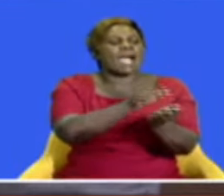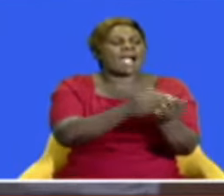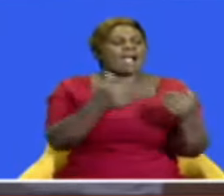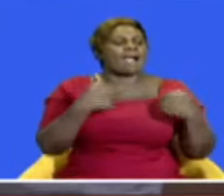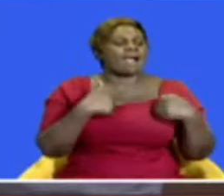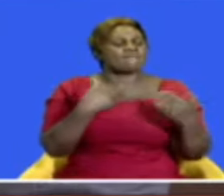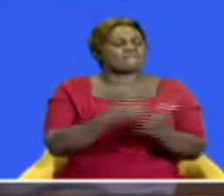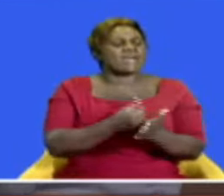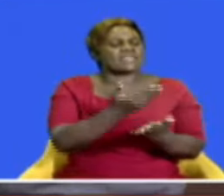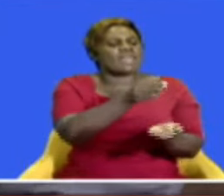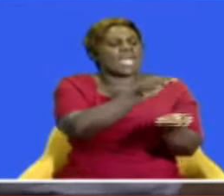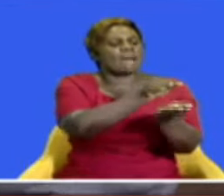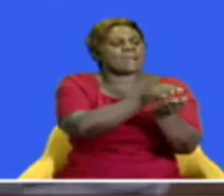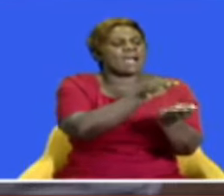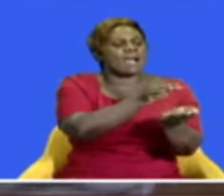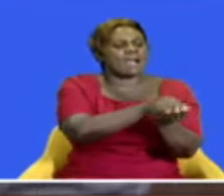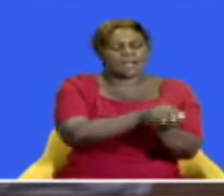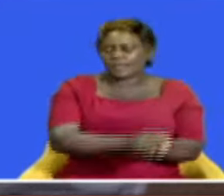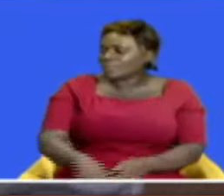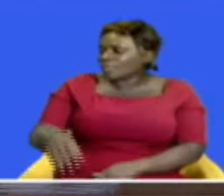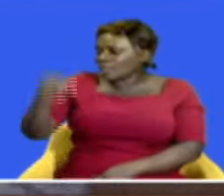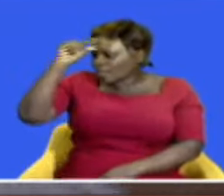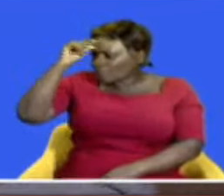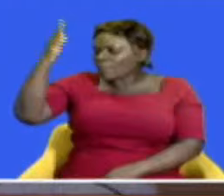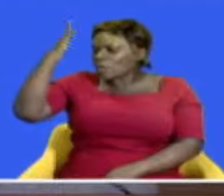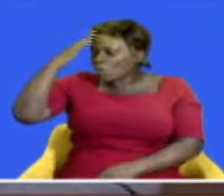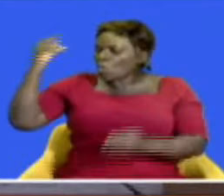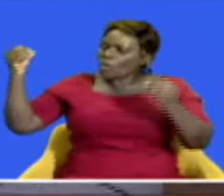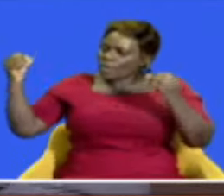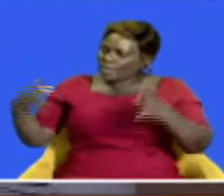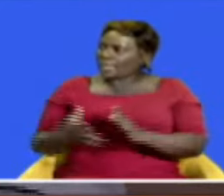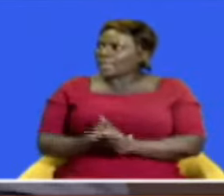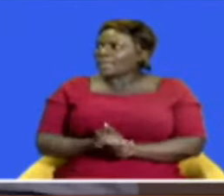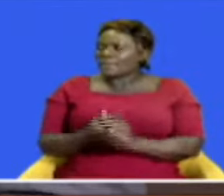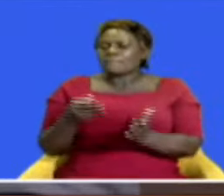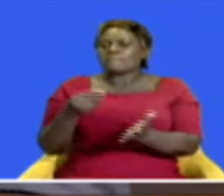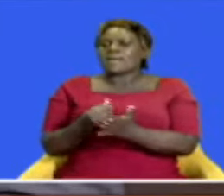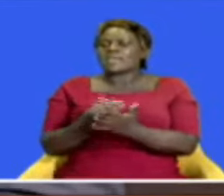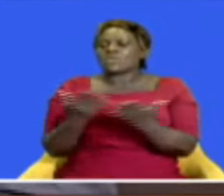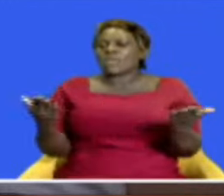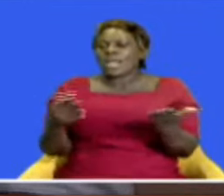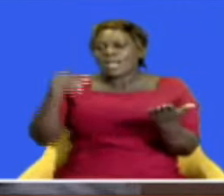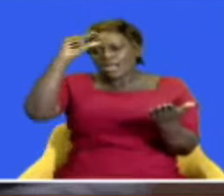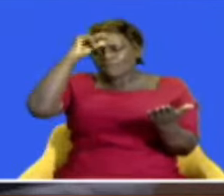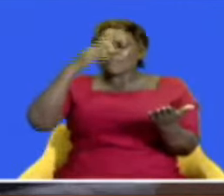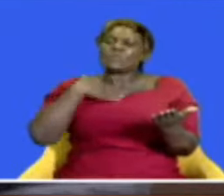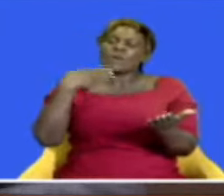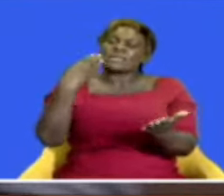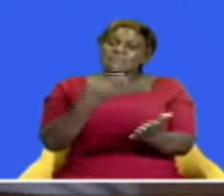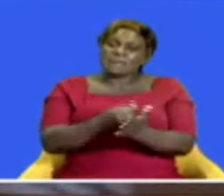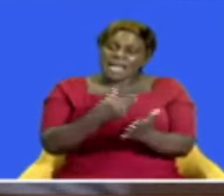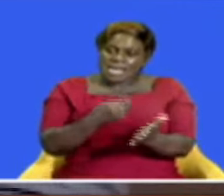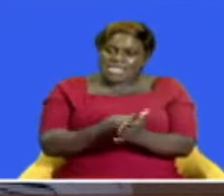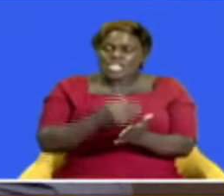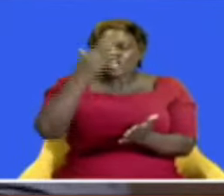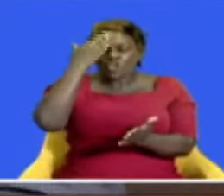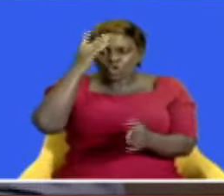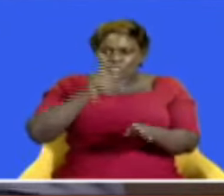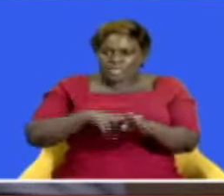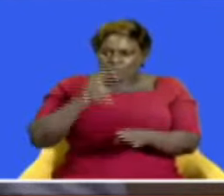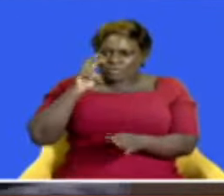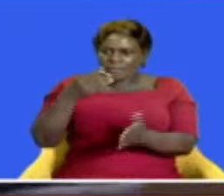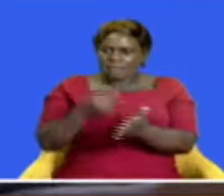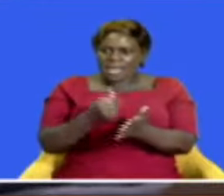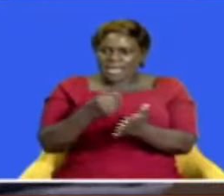hapo ndio pesa zipo. Serikali inajua vizuri sana mahali pesa ipo. Na serikali inataka pesa. Kwa hivyo inajua, ukiangalia pesa